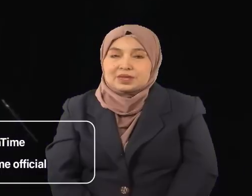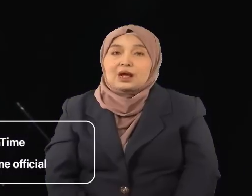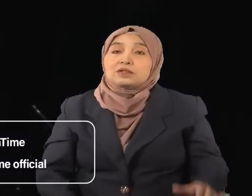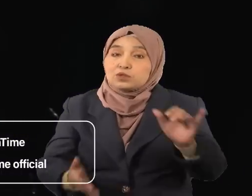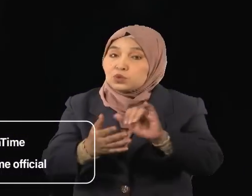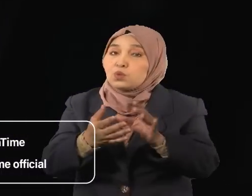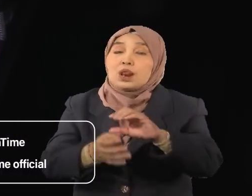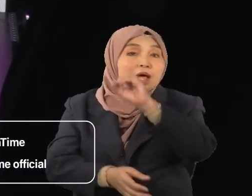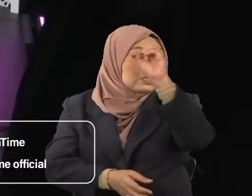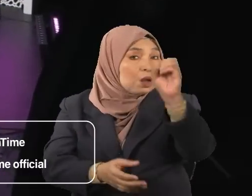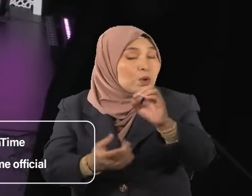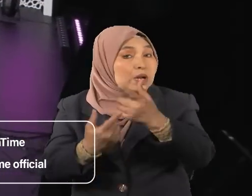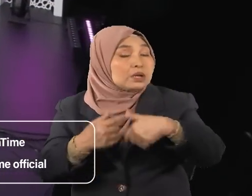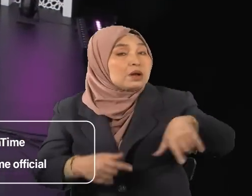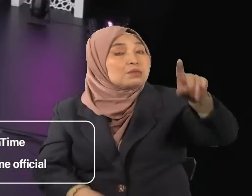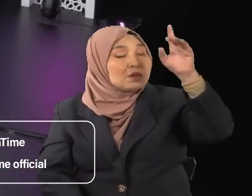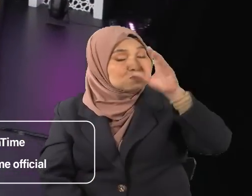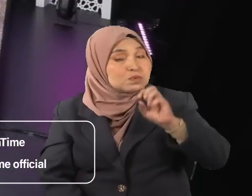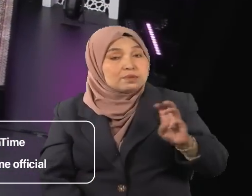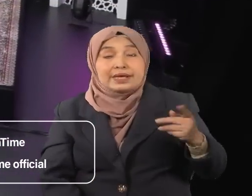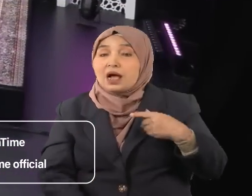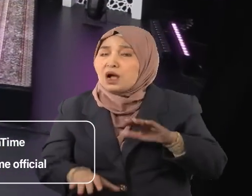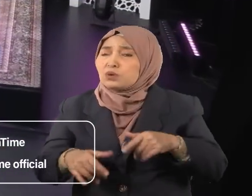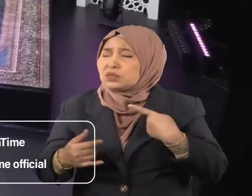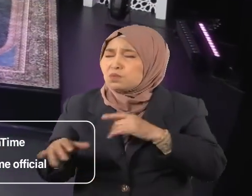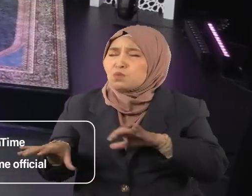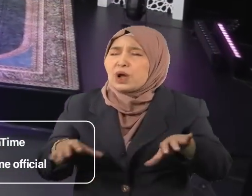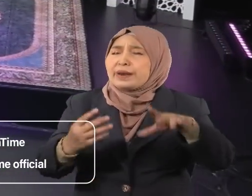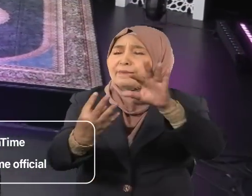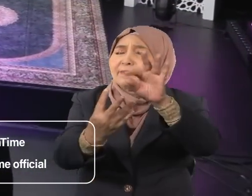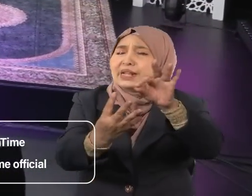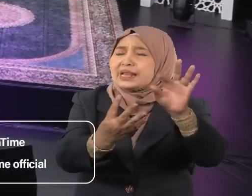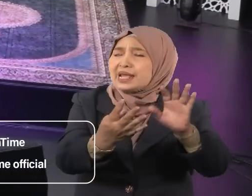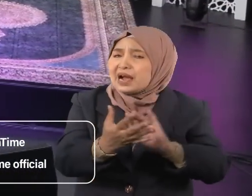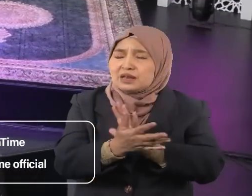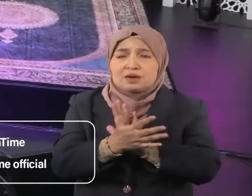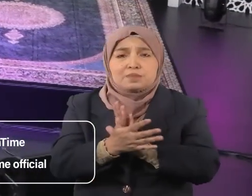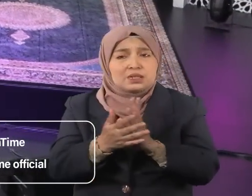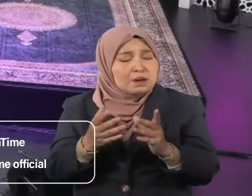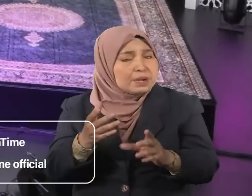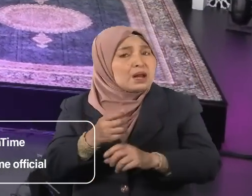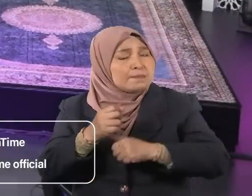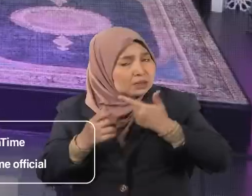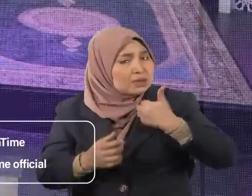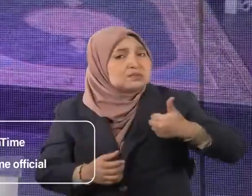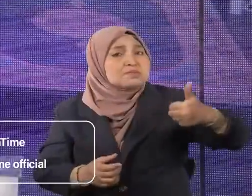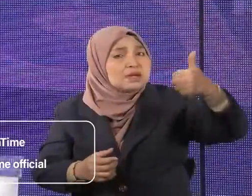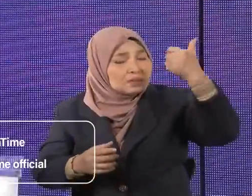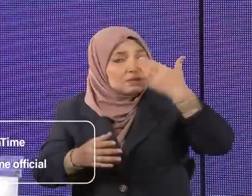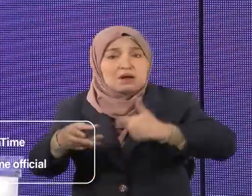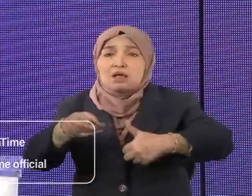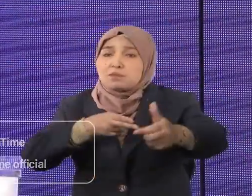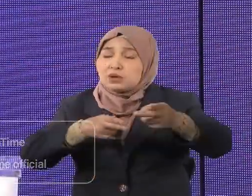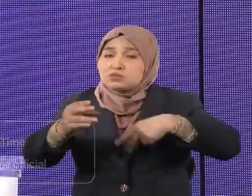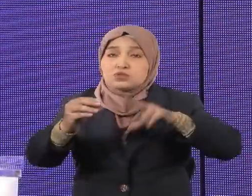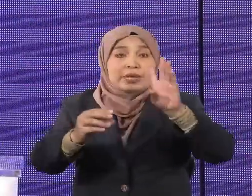al-azim. Itulah tawaran daripada Allah Subhanahu Wa Taala, bagaimana kita membuat pilihan khair misalnya yang mendapat lebih baik lagi dalam menguruskan